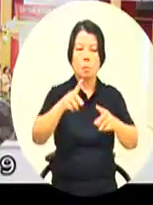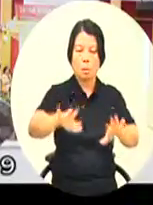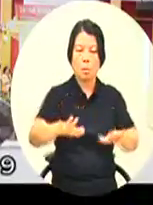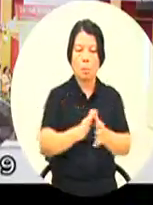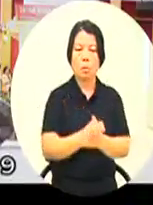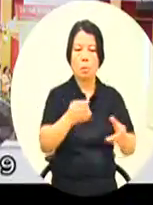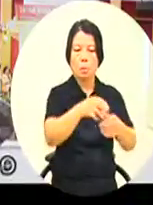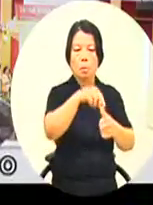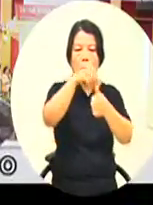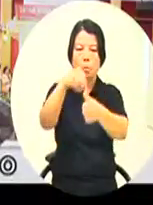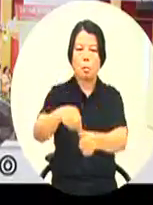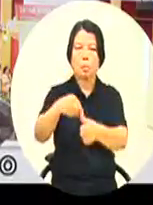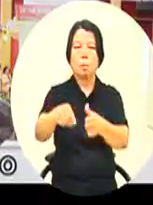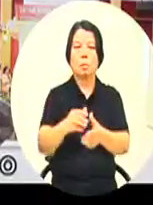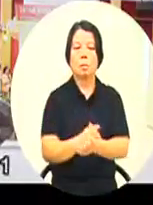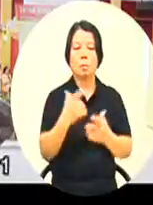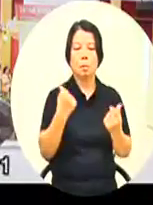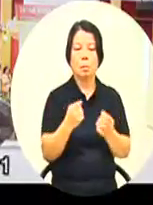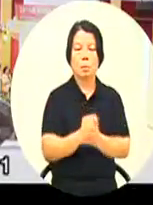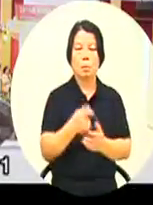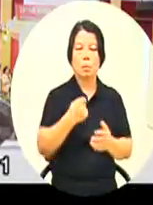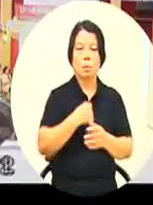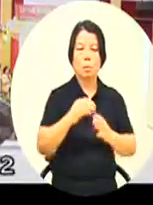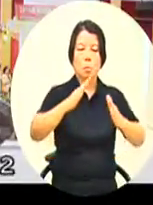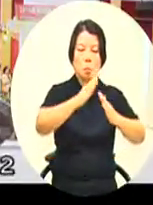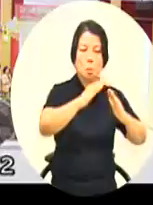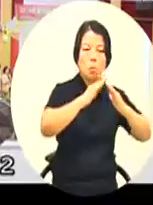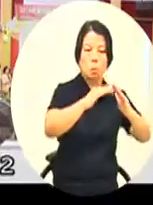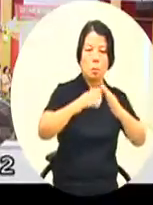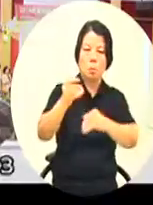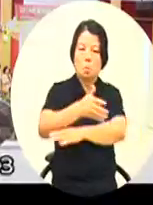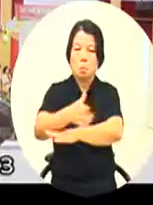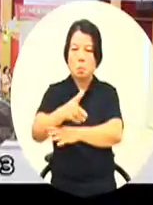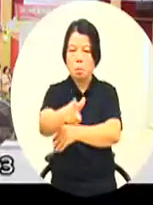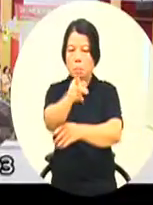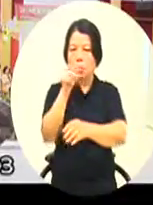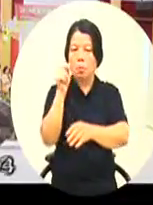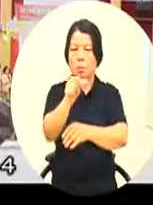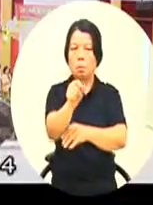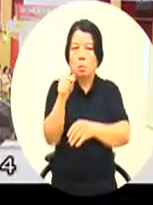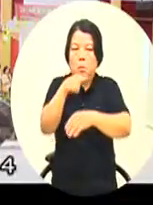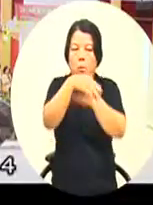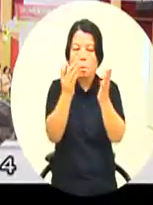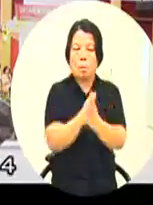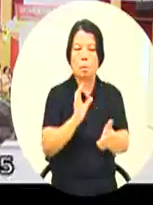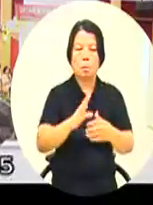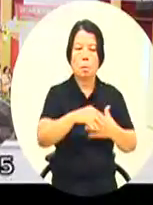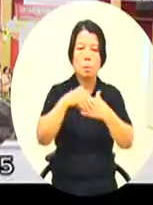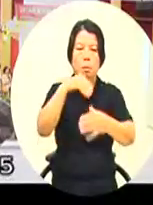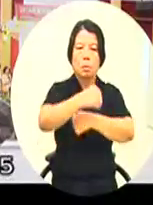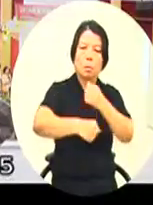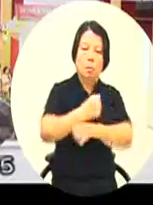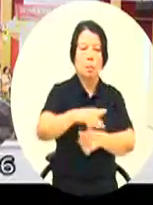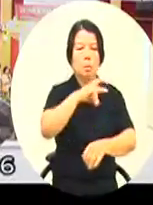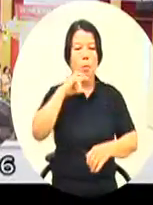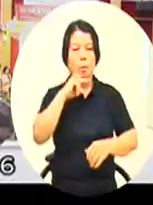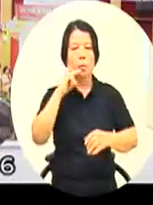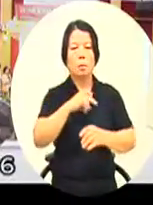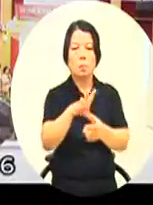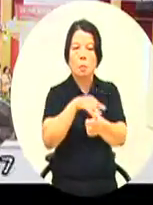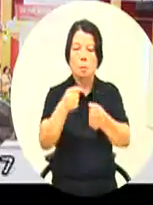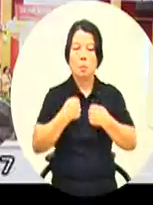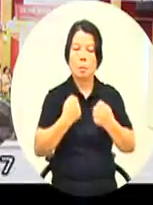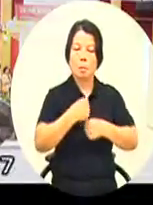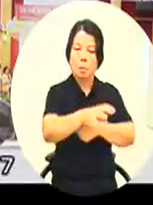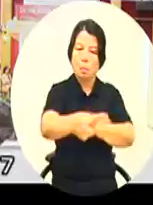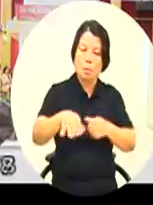这个大概就是在市区或偏远的学校连接起来，能够真的带动一个良好的英文学习的一个环境跟